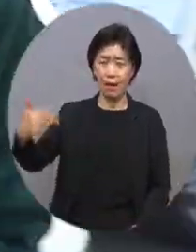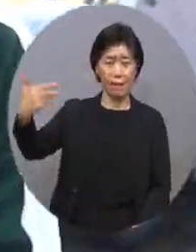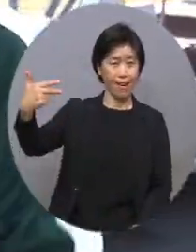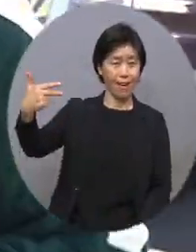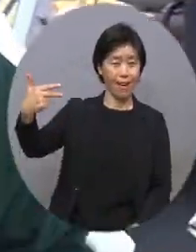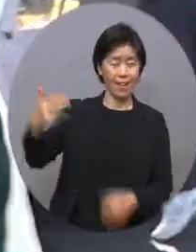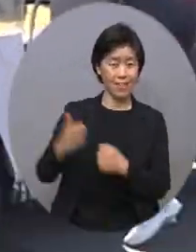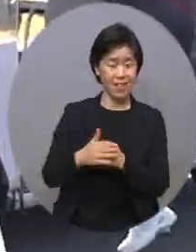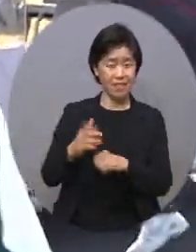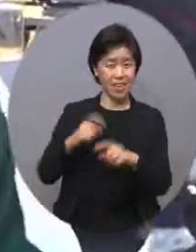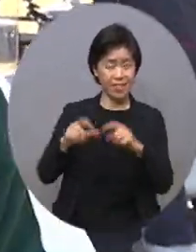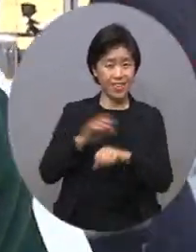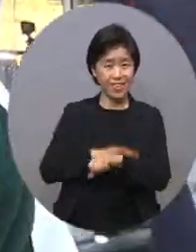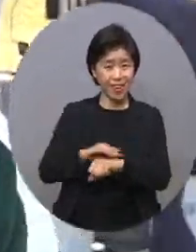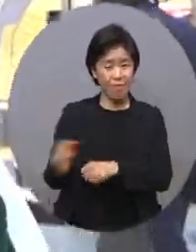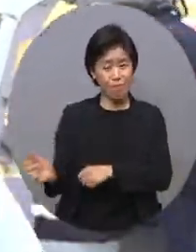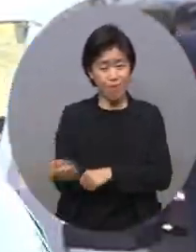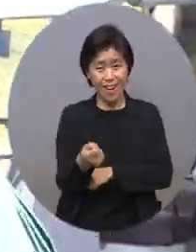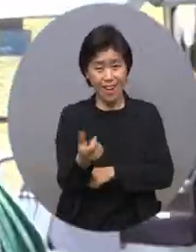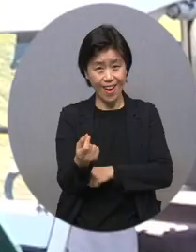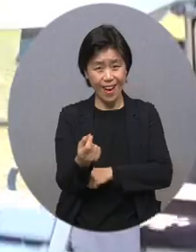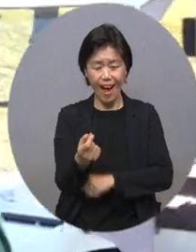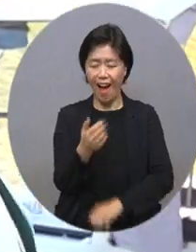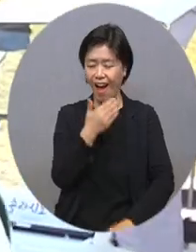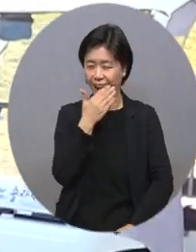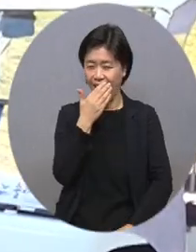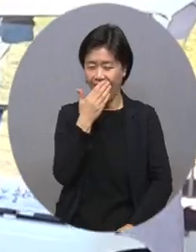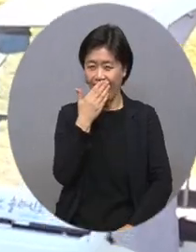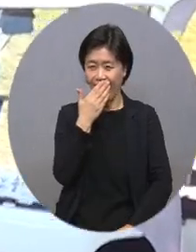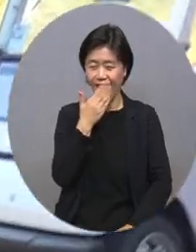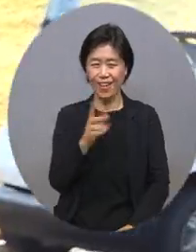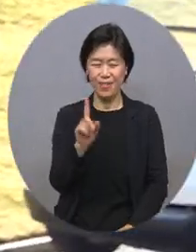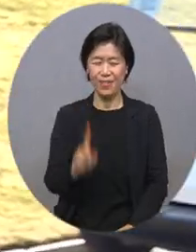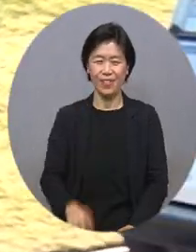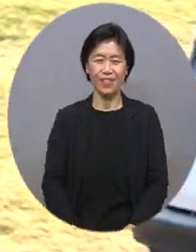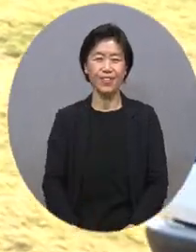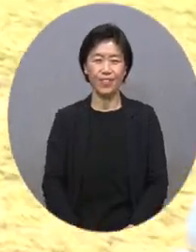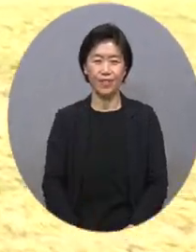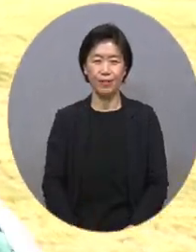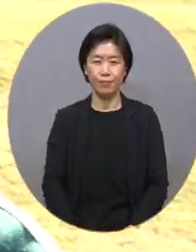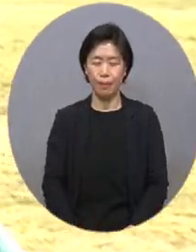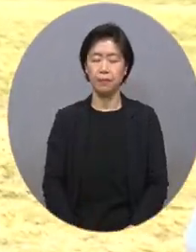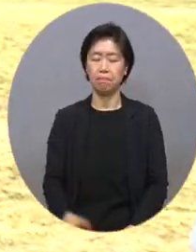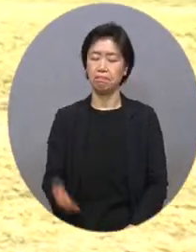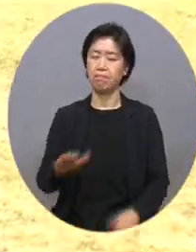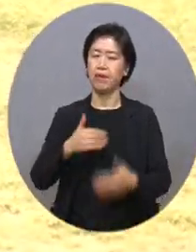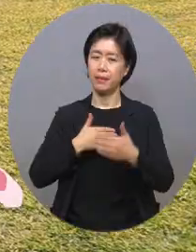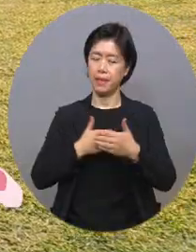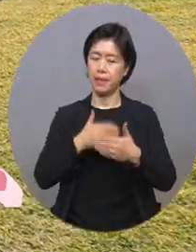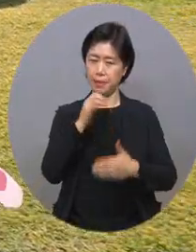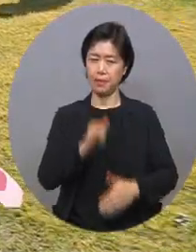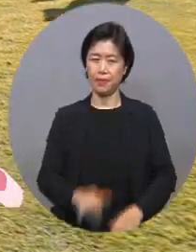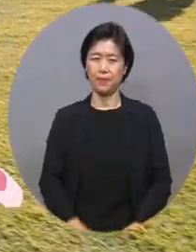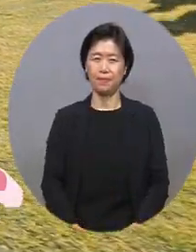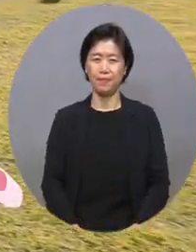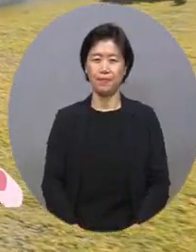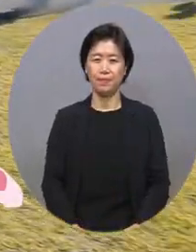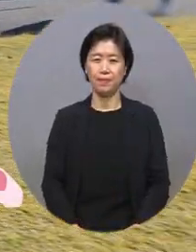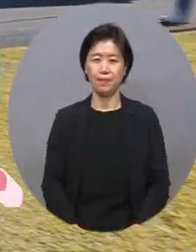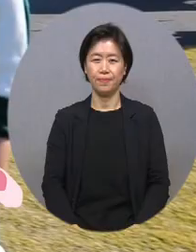체질 같은 아. 아 그래도 좀 긴장하고